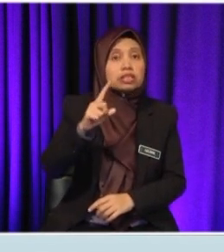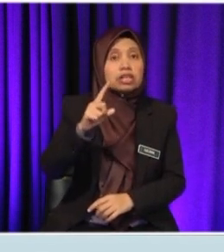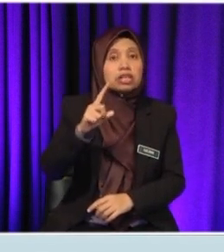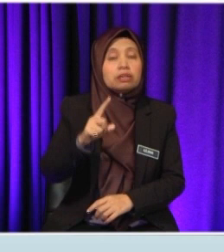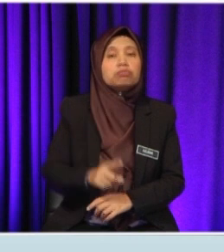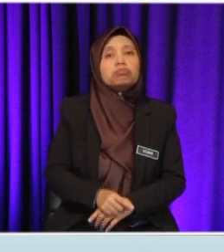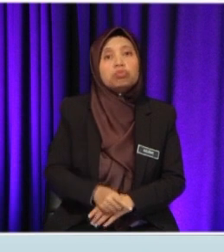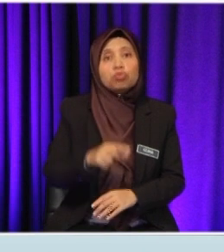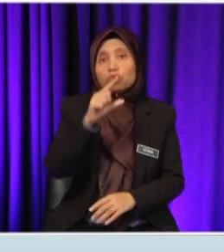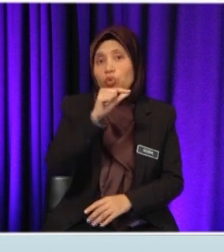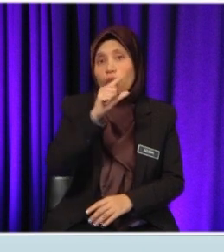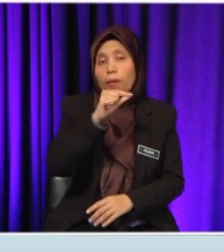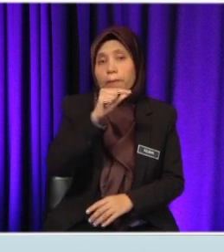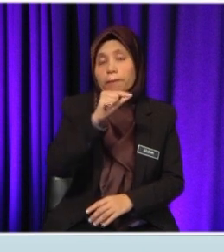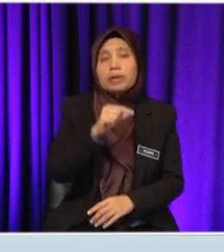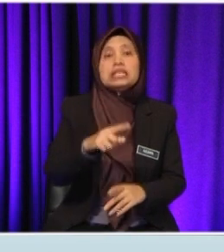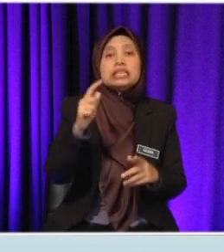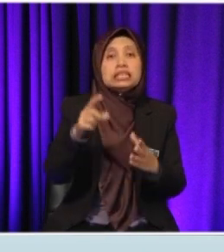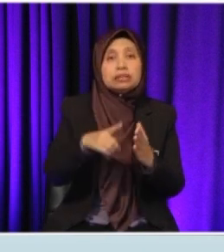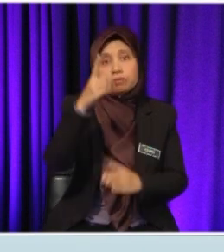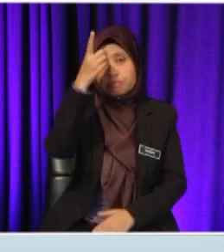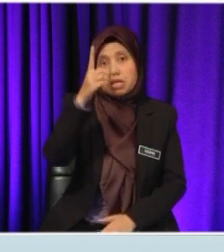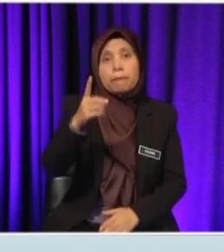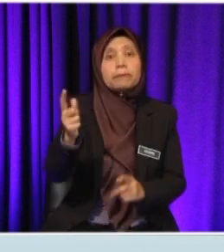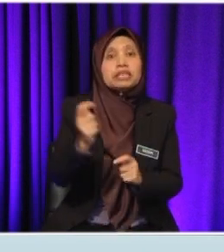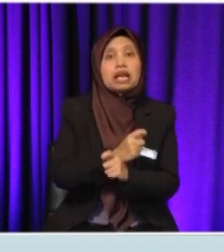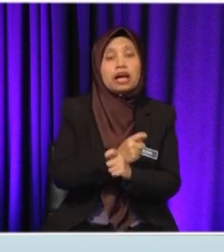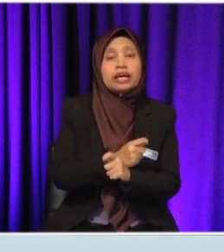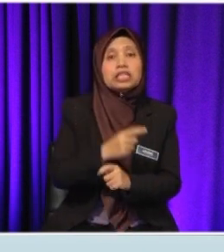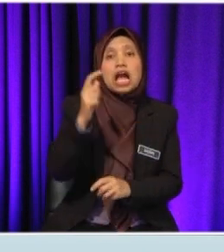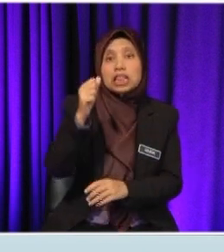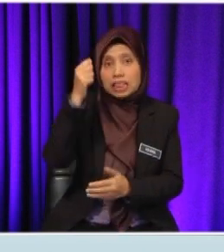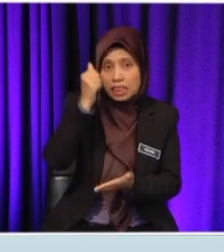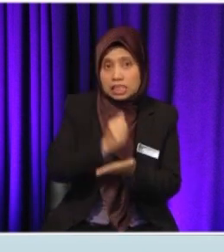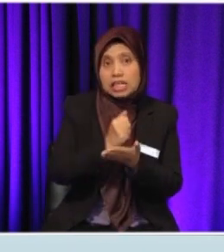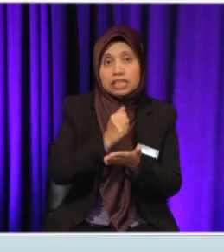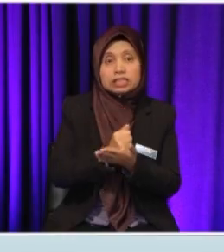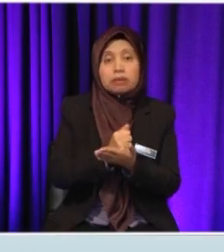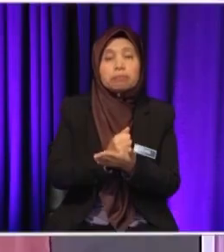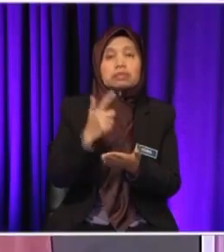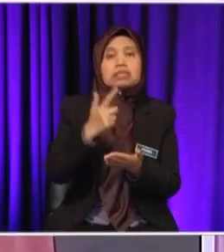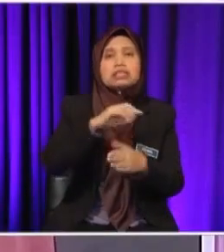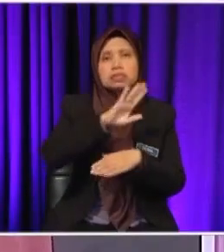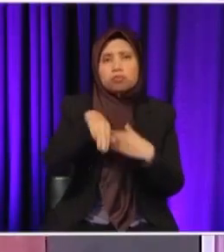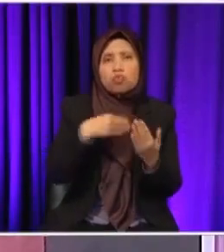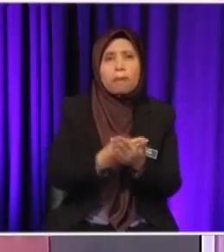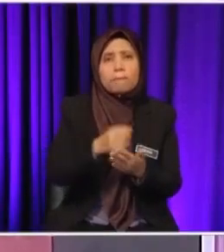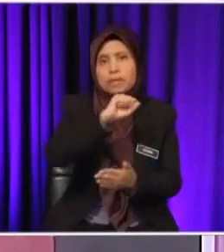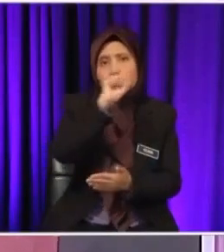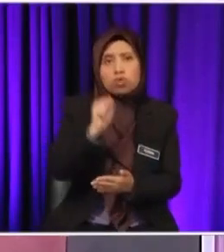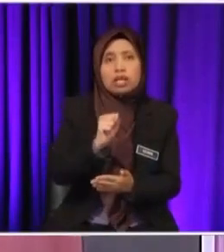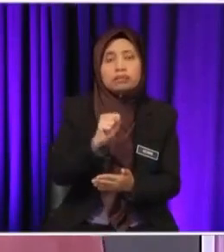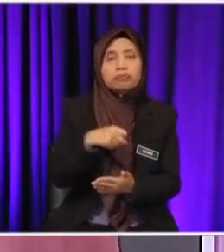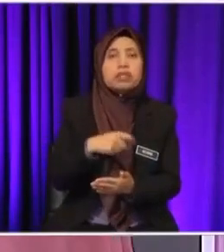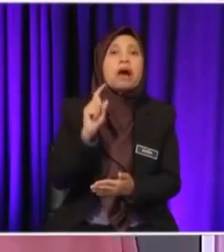pungguk merentan. Demi pertahan hak sesama. Tegas menangkis segala persoalan. Kita lihat kembali